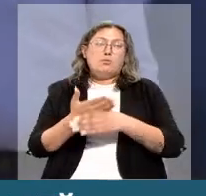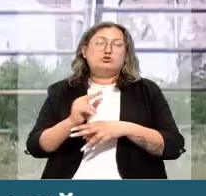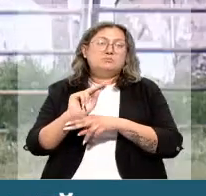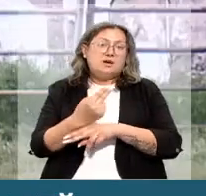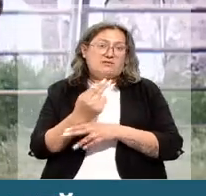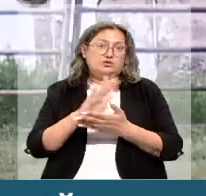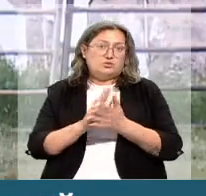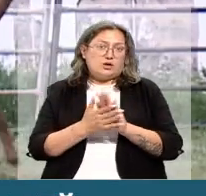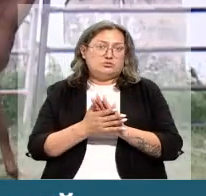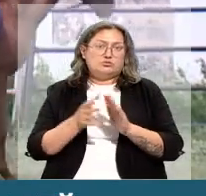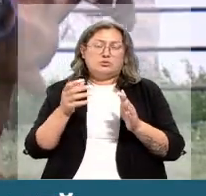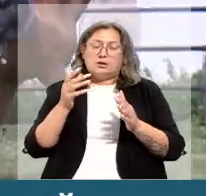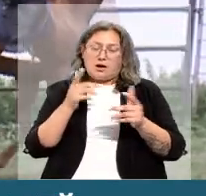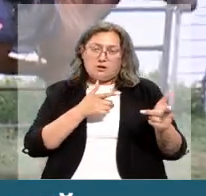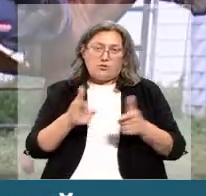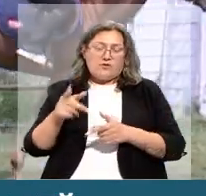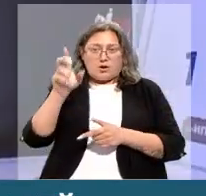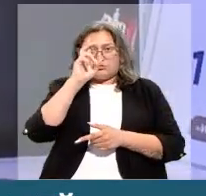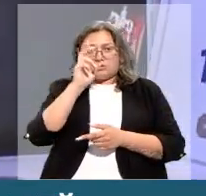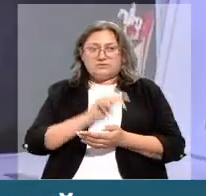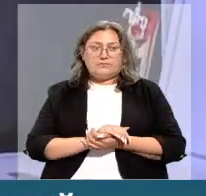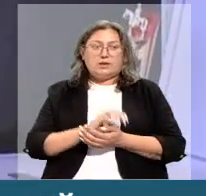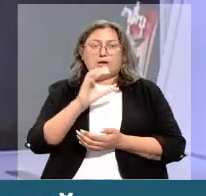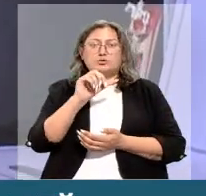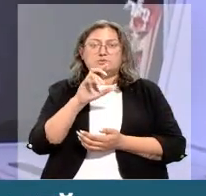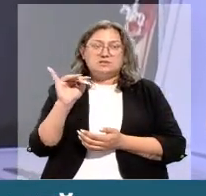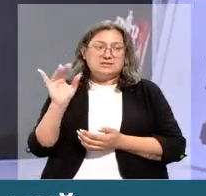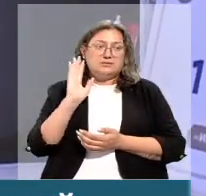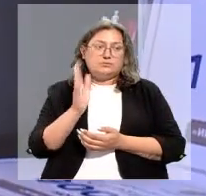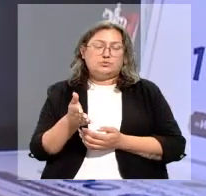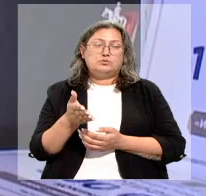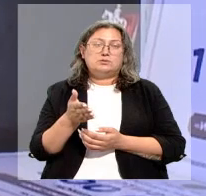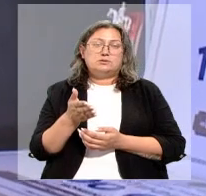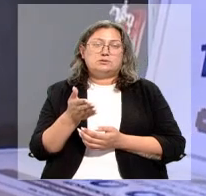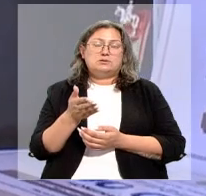исправить ситуацию в корне готово государство. Субсидироваться будет